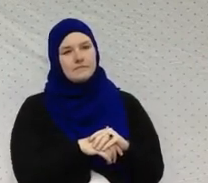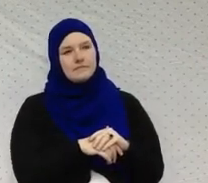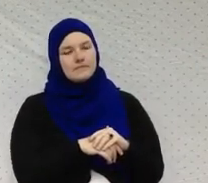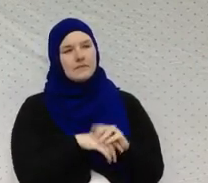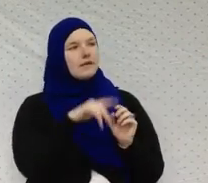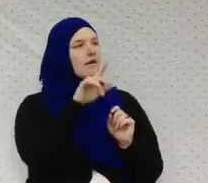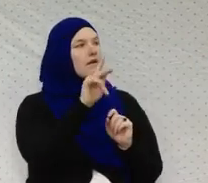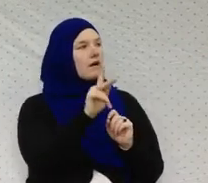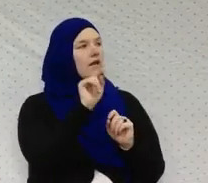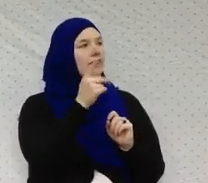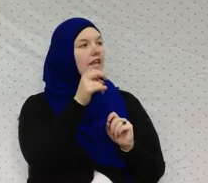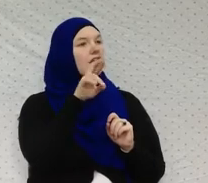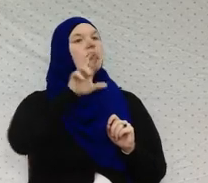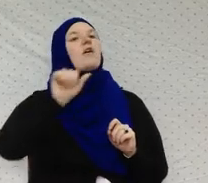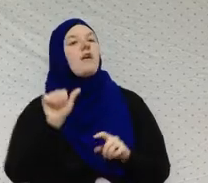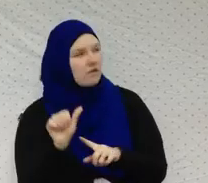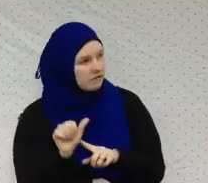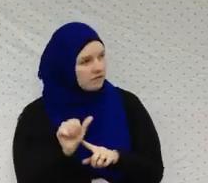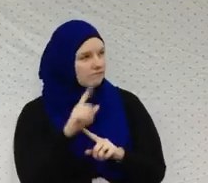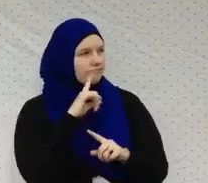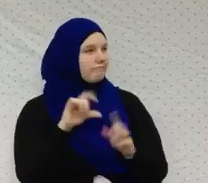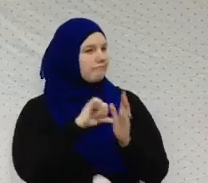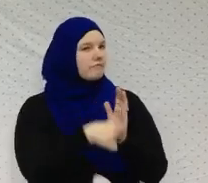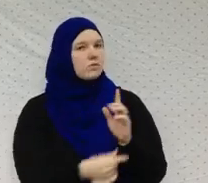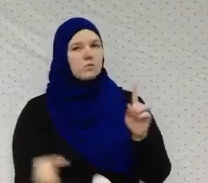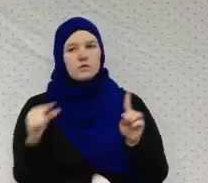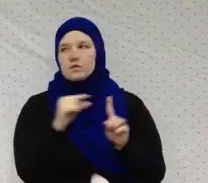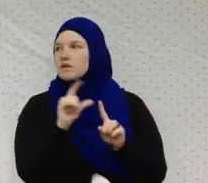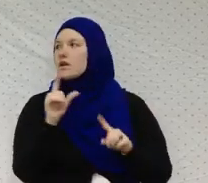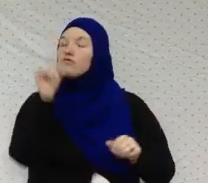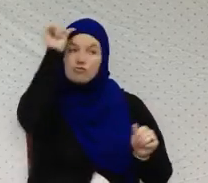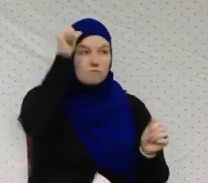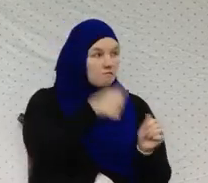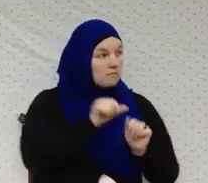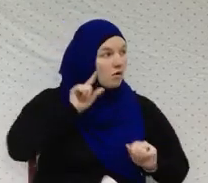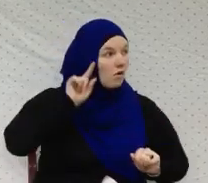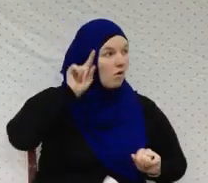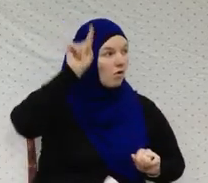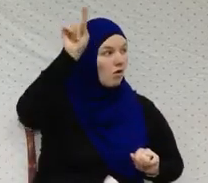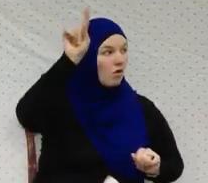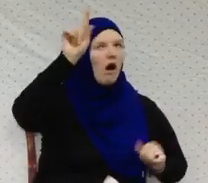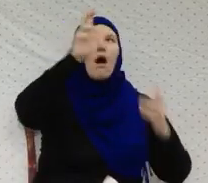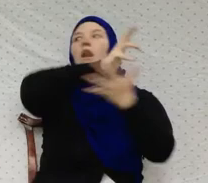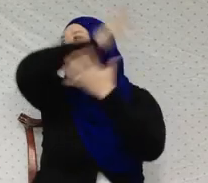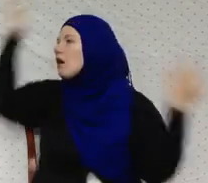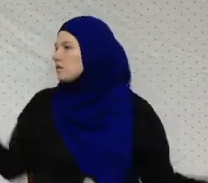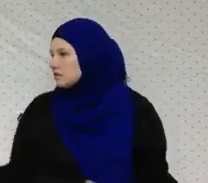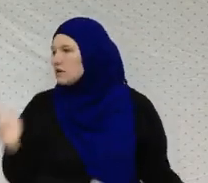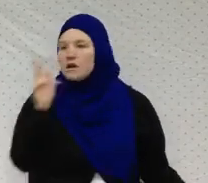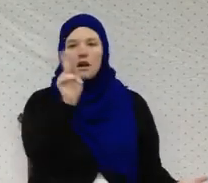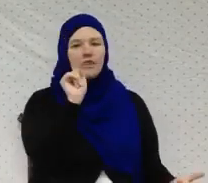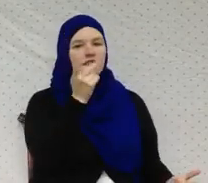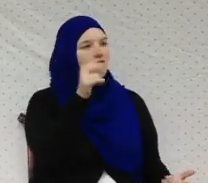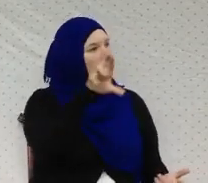what? كَثِيرًا. اُذْكُرُوا اللَّهَ ذِكْرًا كَثِيرًا. Remember Allah a